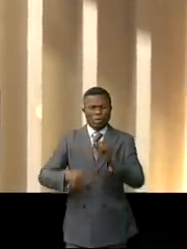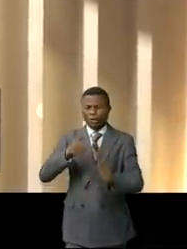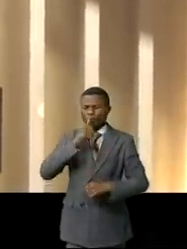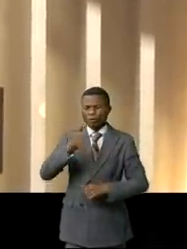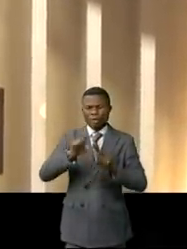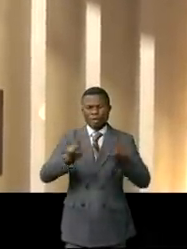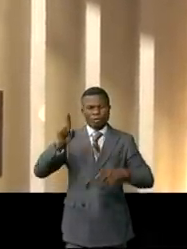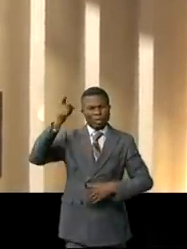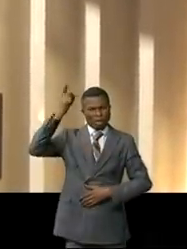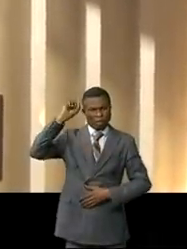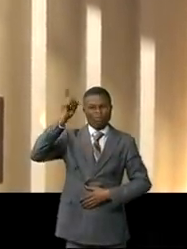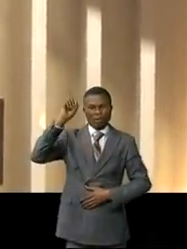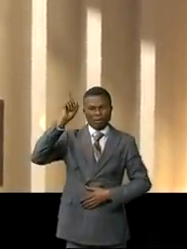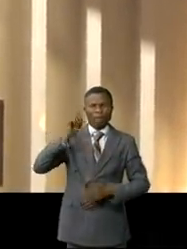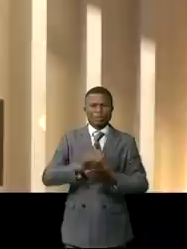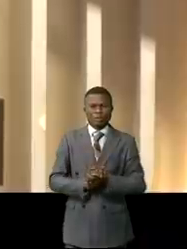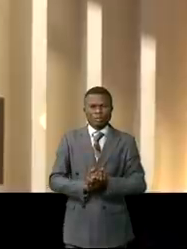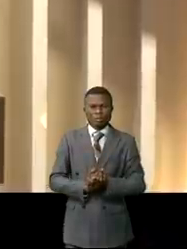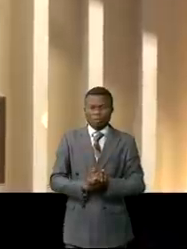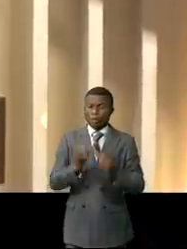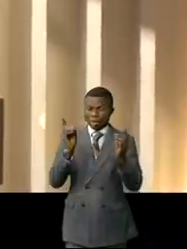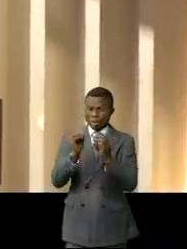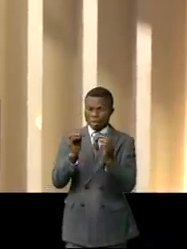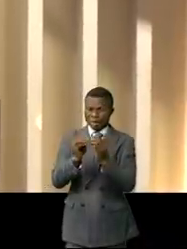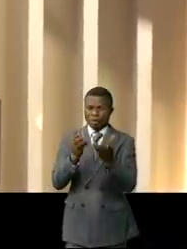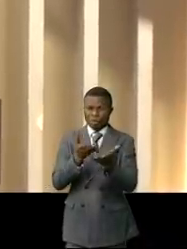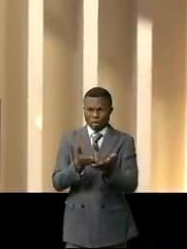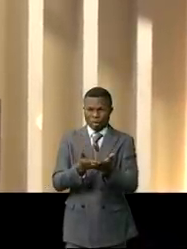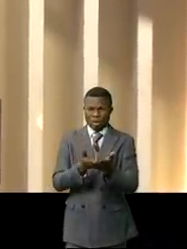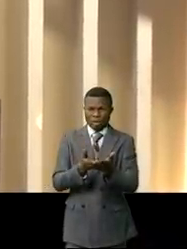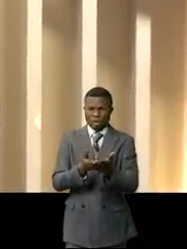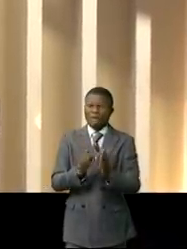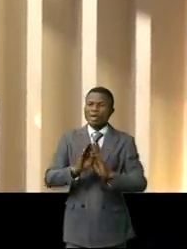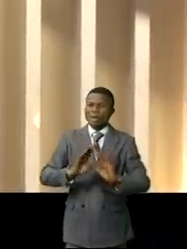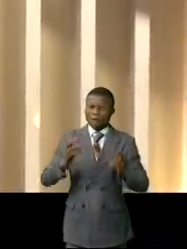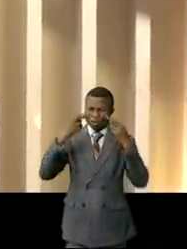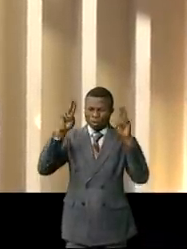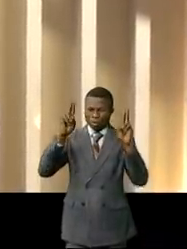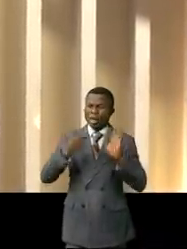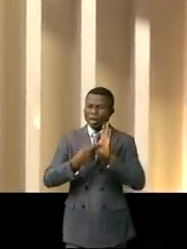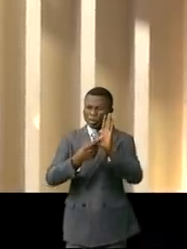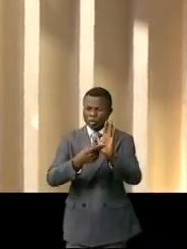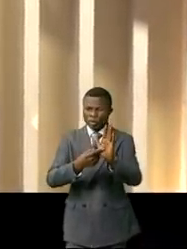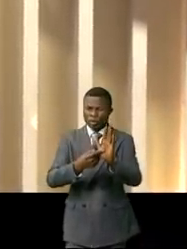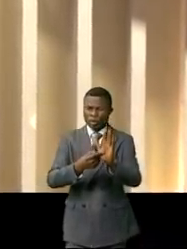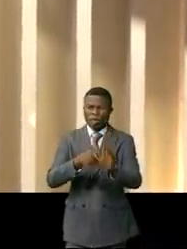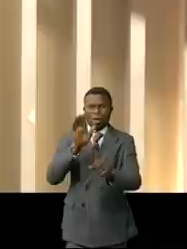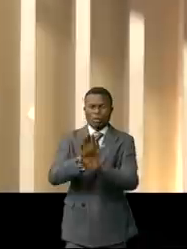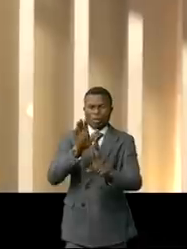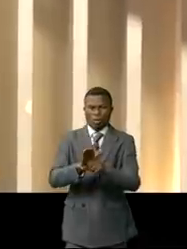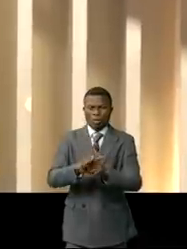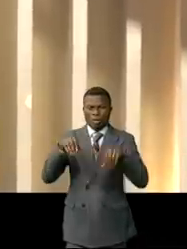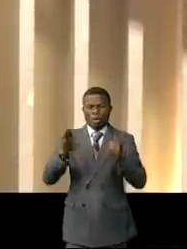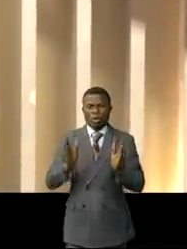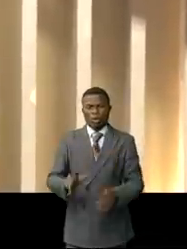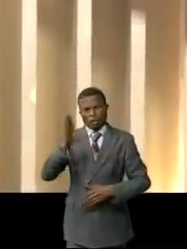qu'avant. Ces consultations ont eu le mérite de démontrer qu'une grande majorité de